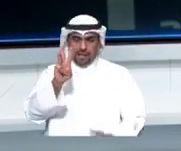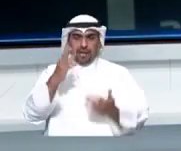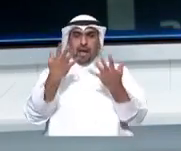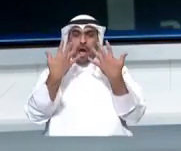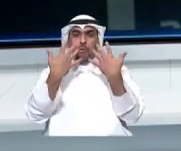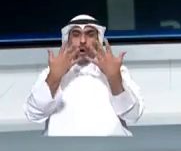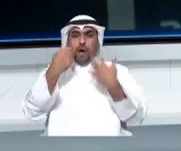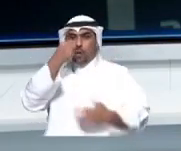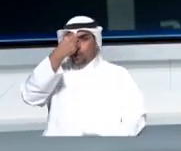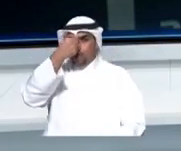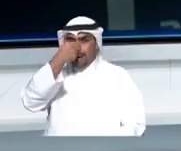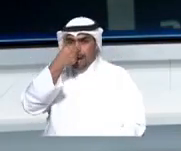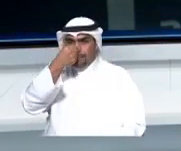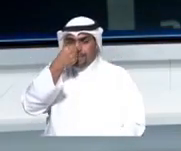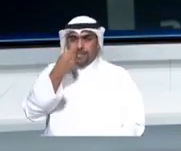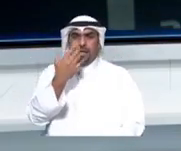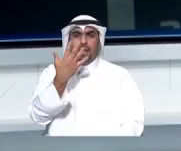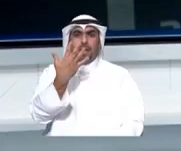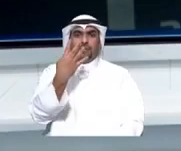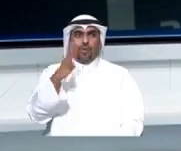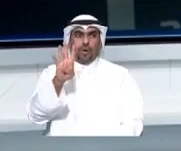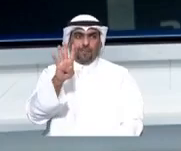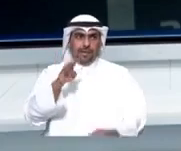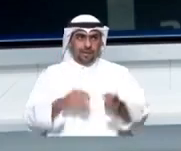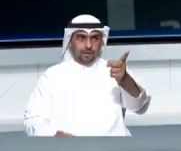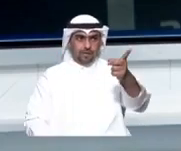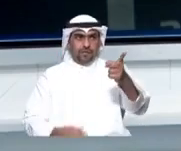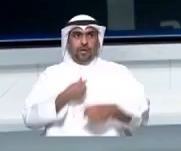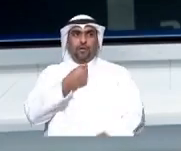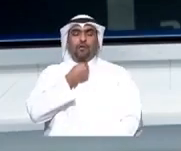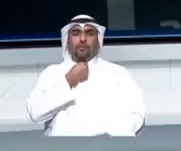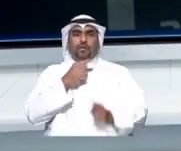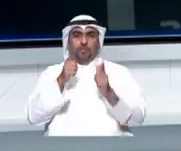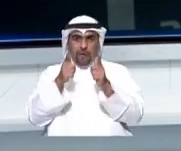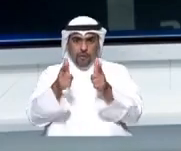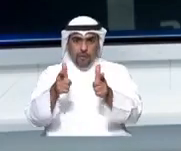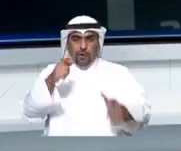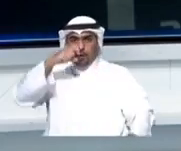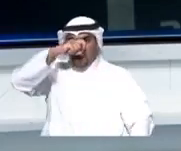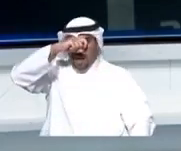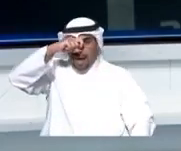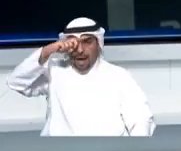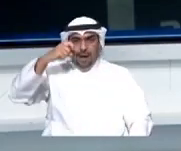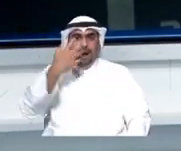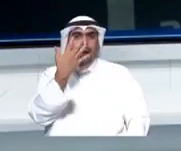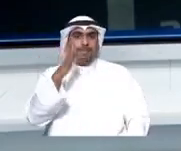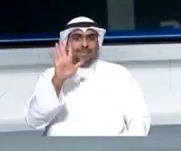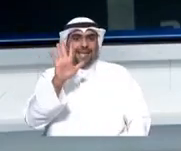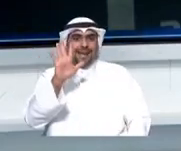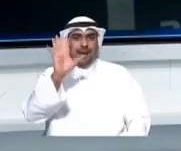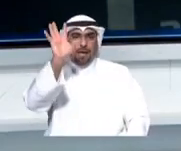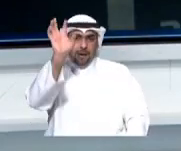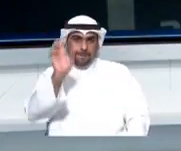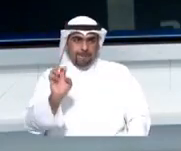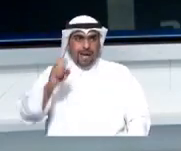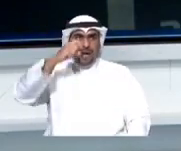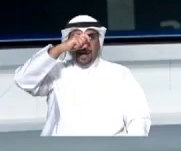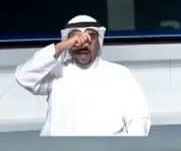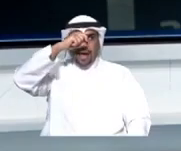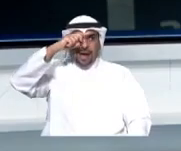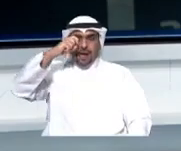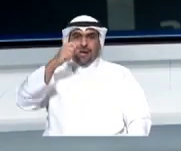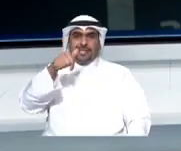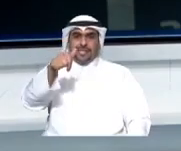إلى جنوبية شرقية يوم الجمعة السبت والأحد والاثنين، سرعة الرياح راح تكون من 10 إلى 35، الحرارة العظمى يوم الجمعة